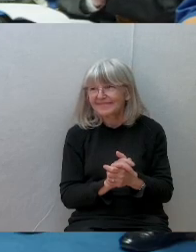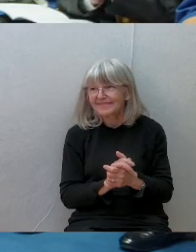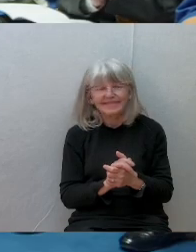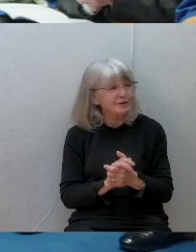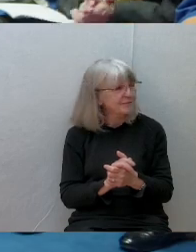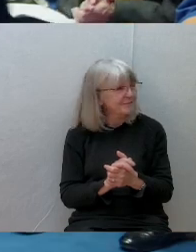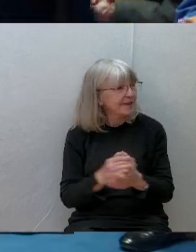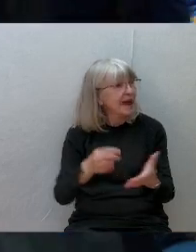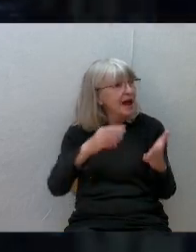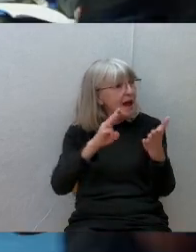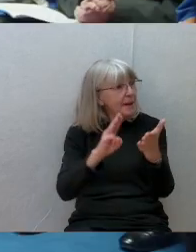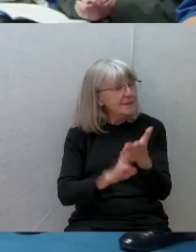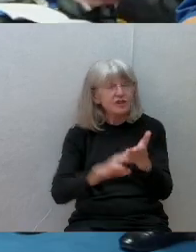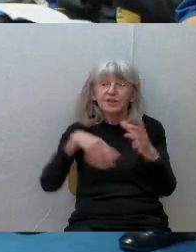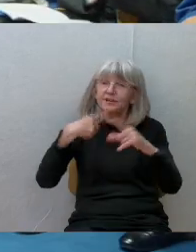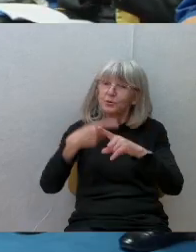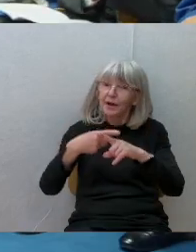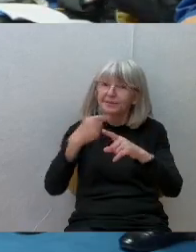Minxing Shui.